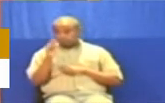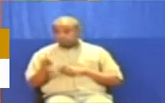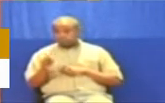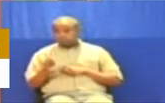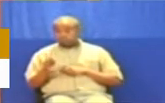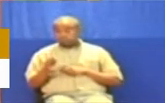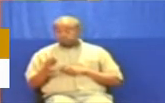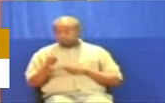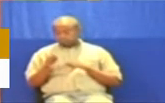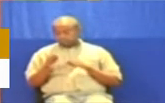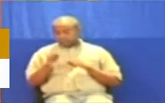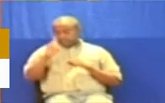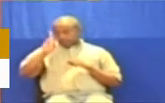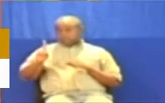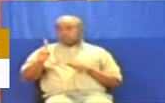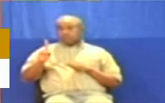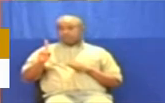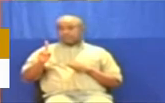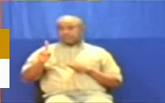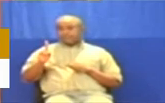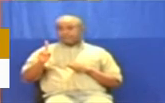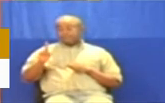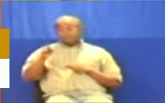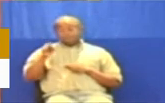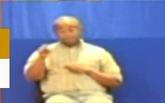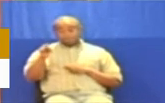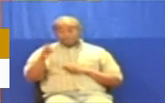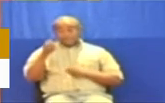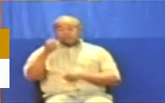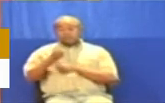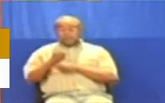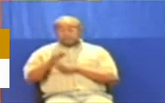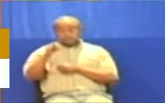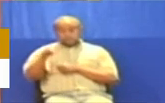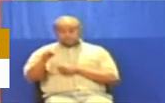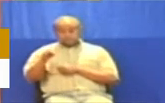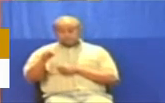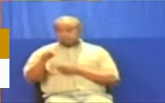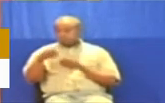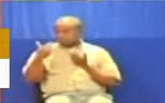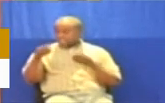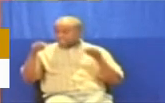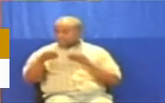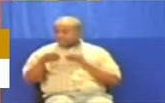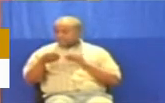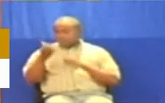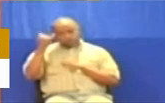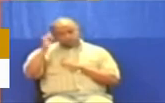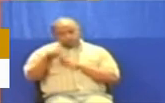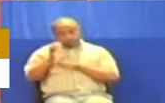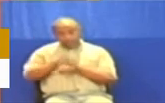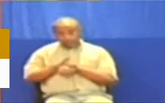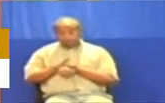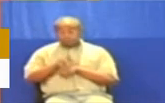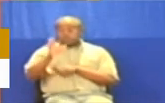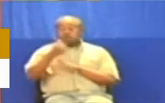ibara ndogo ya D, mojawapo ya kazi za technical advisory committee ni ku